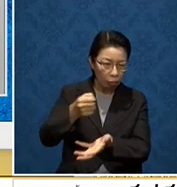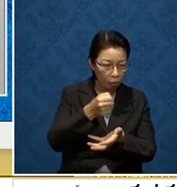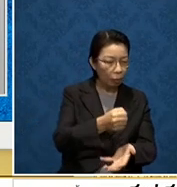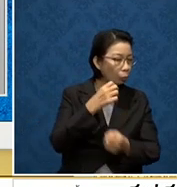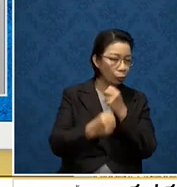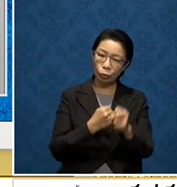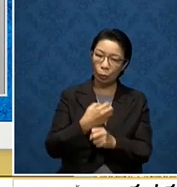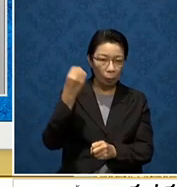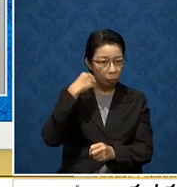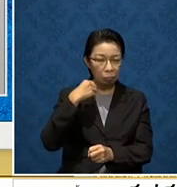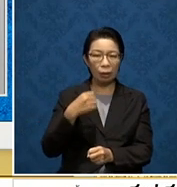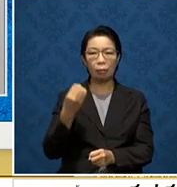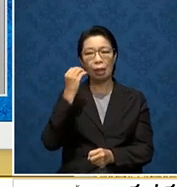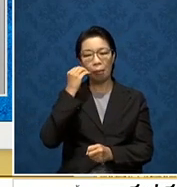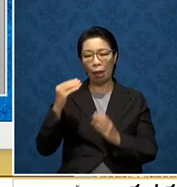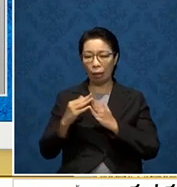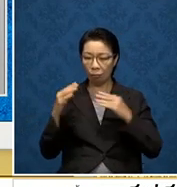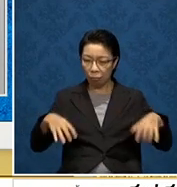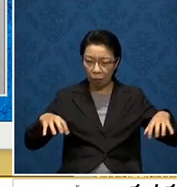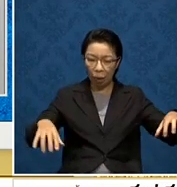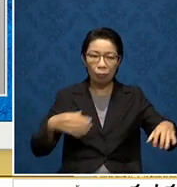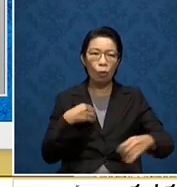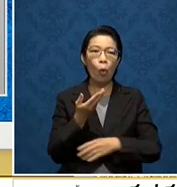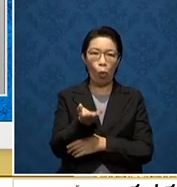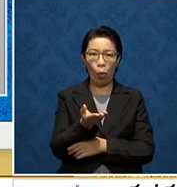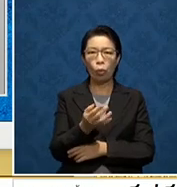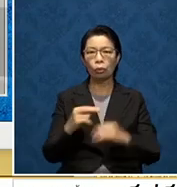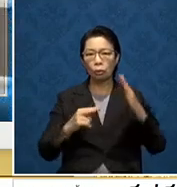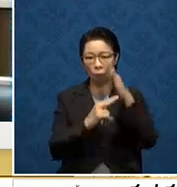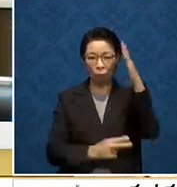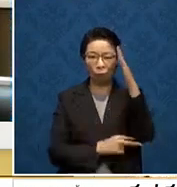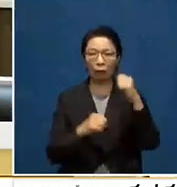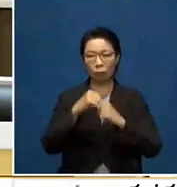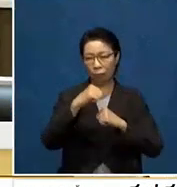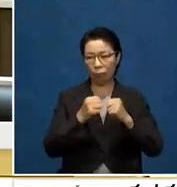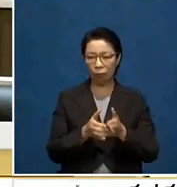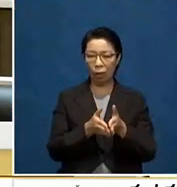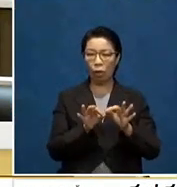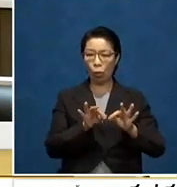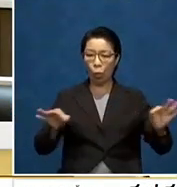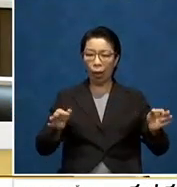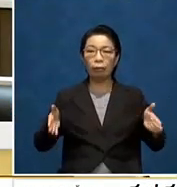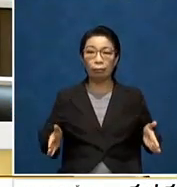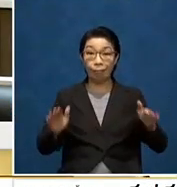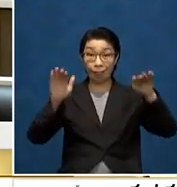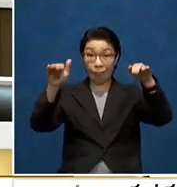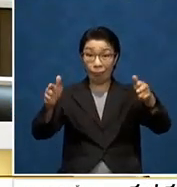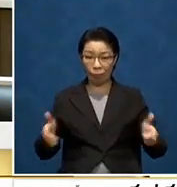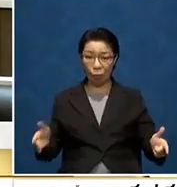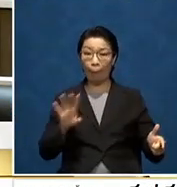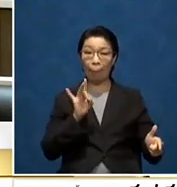ว่าชาวบ้านขอสะพานข้ามในความกว้างประมาณ80เ